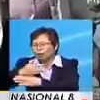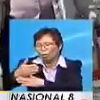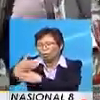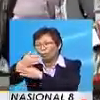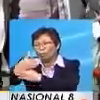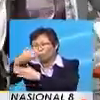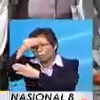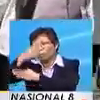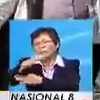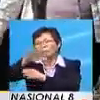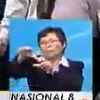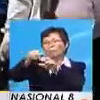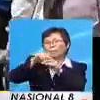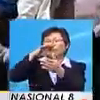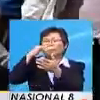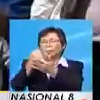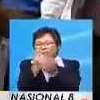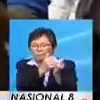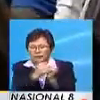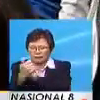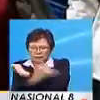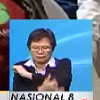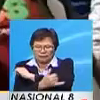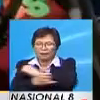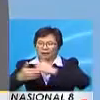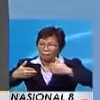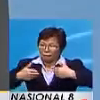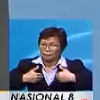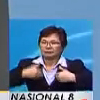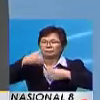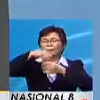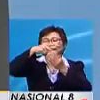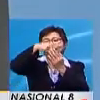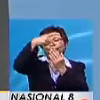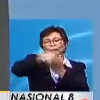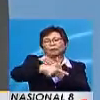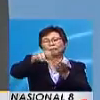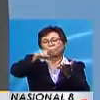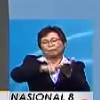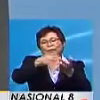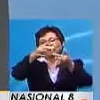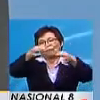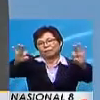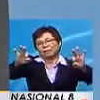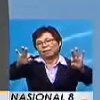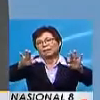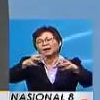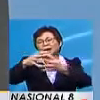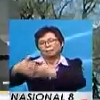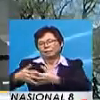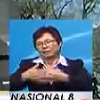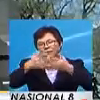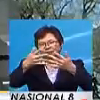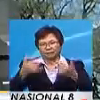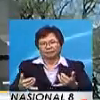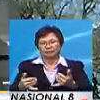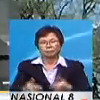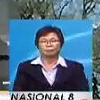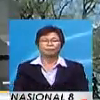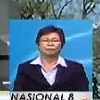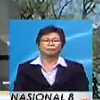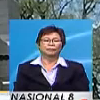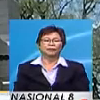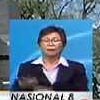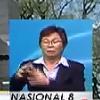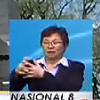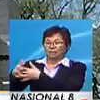membabitkan keganasan bersama negara yang sedia ada dalam program pengecualan visa Amerika Syarikat ketika ini bagaimanapun